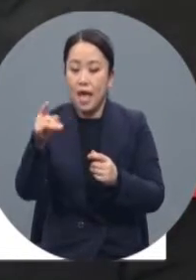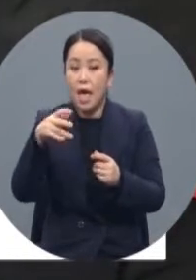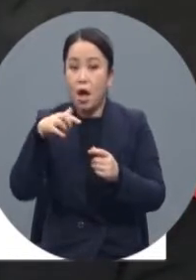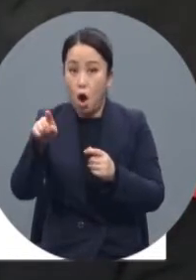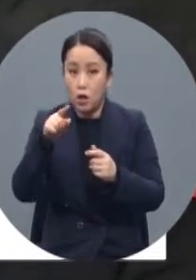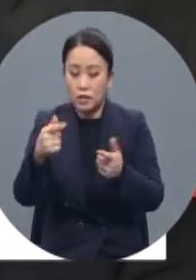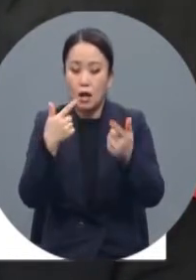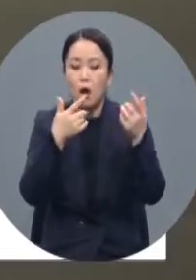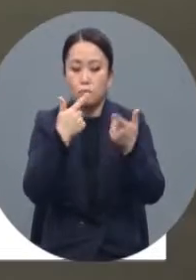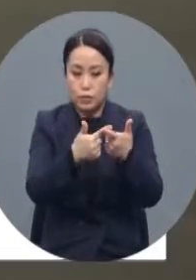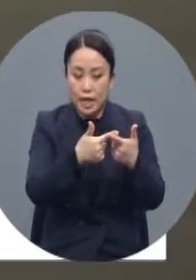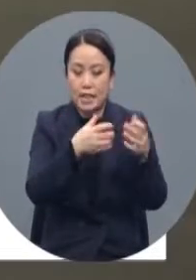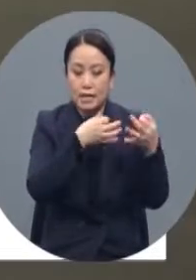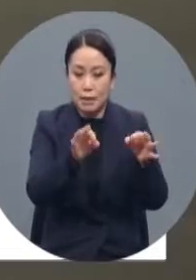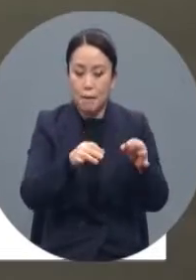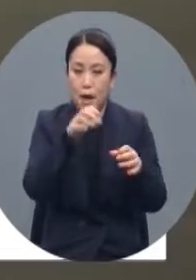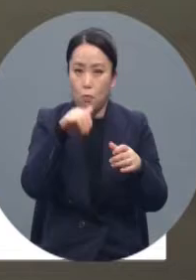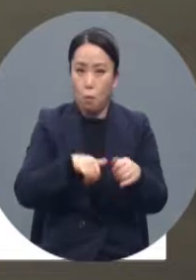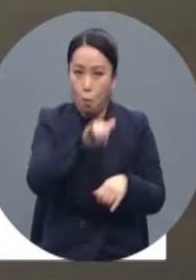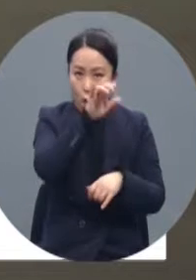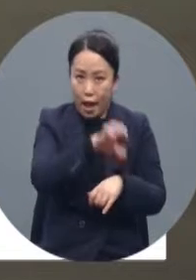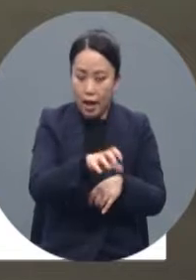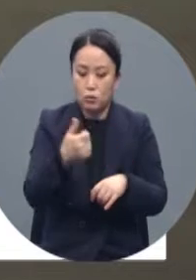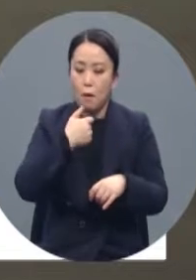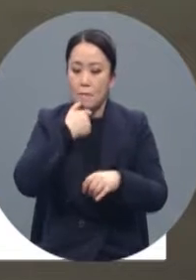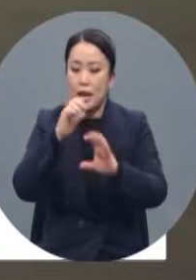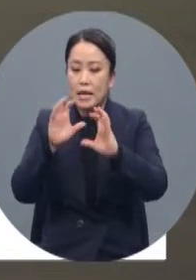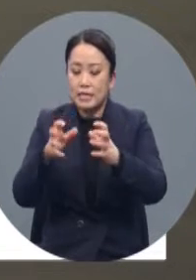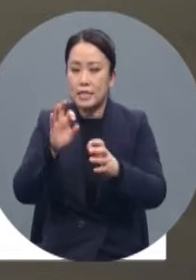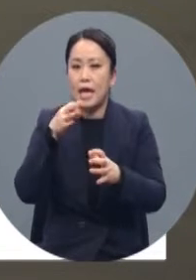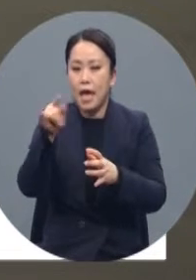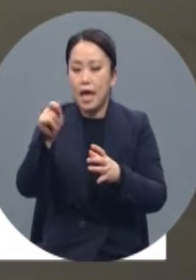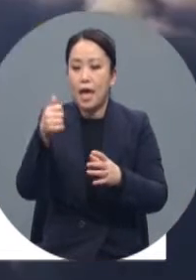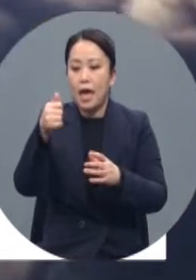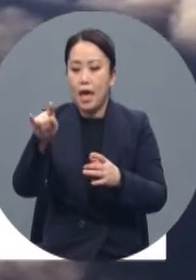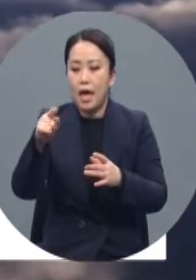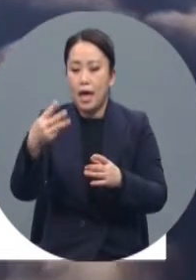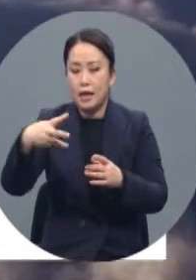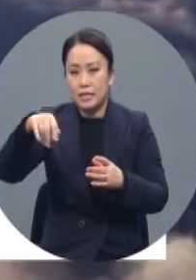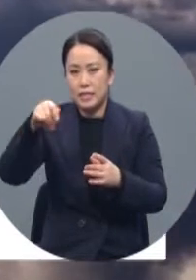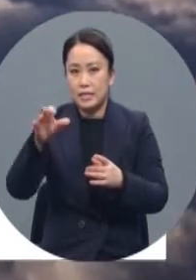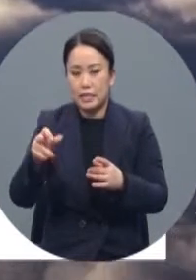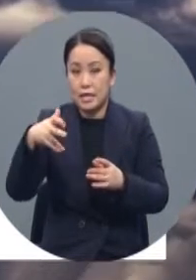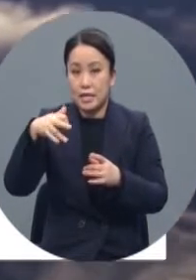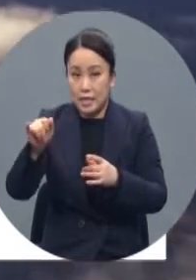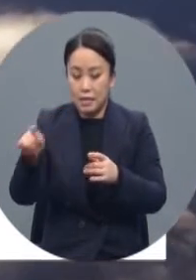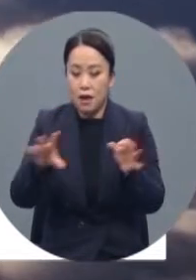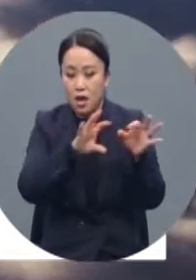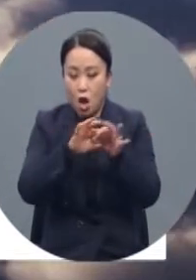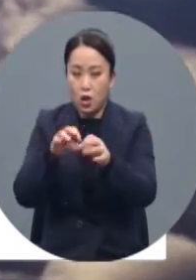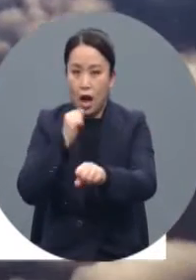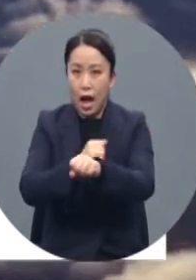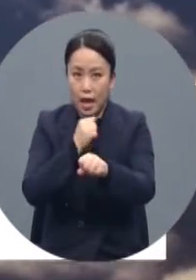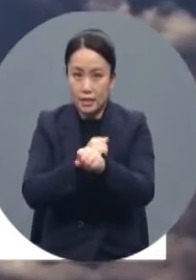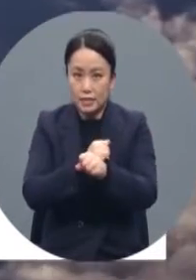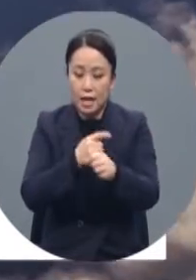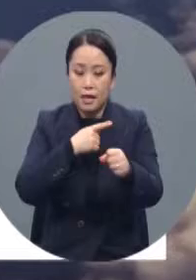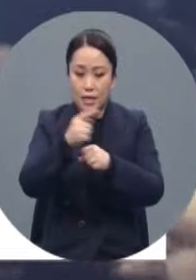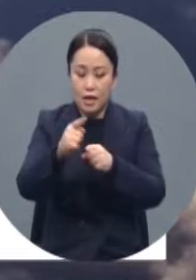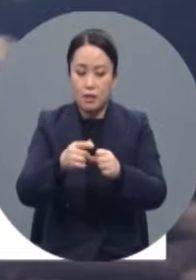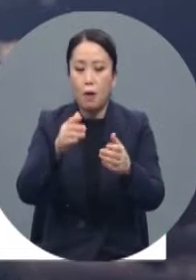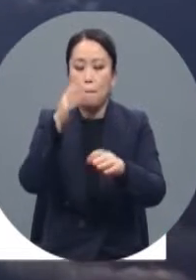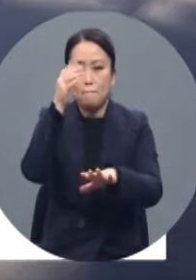과 핀란드 헬싱키 길 있는 국제선 노선을 내년 3월말 신규 취향에 주 3회 운항 할